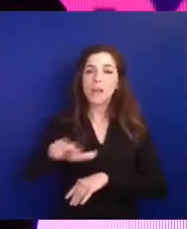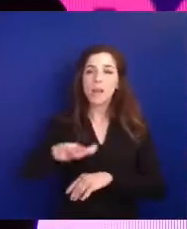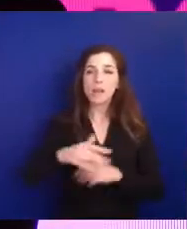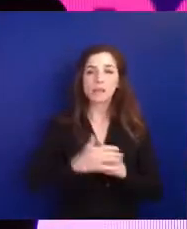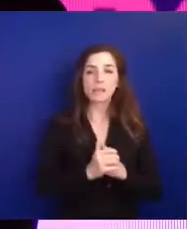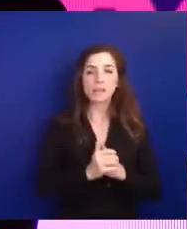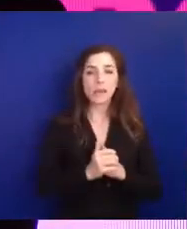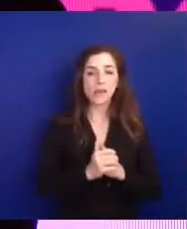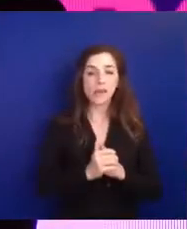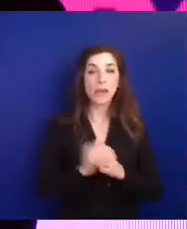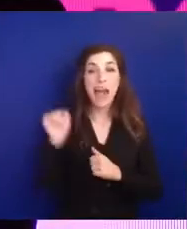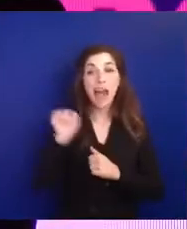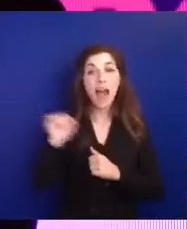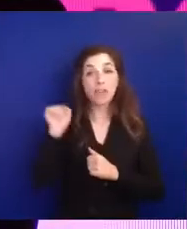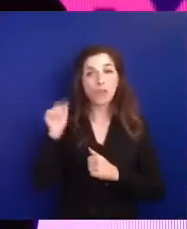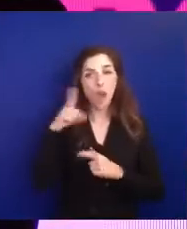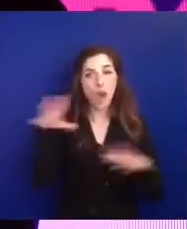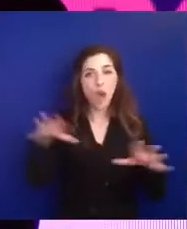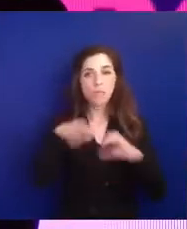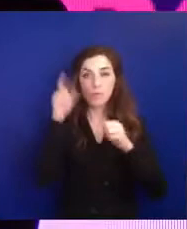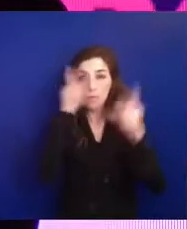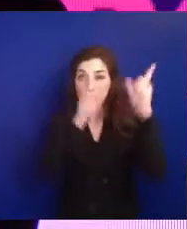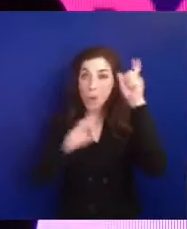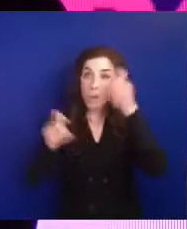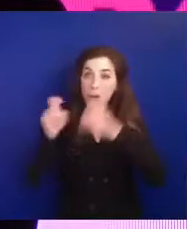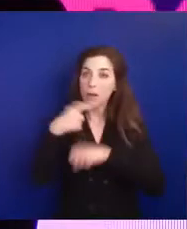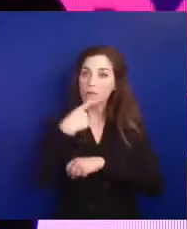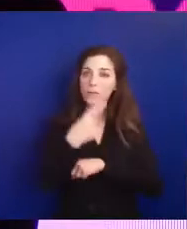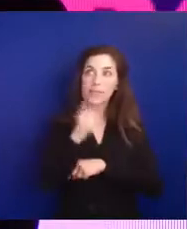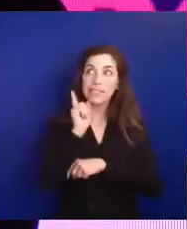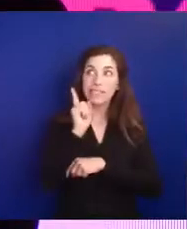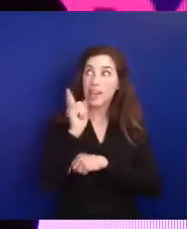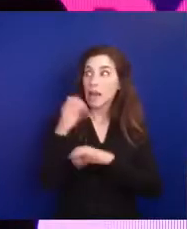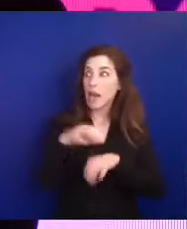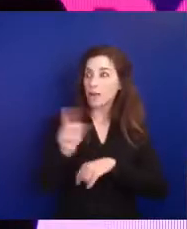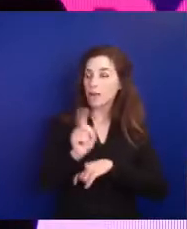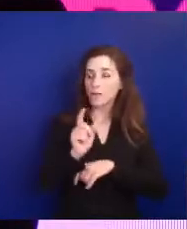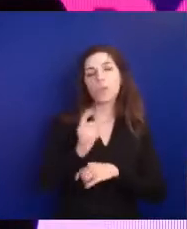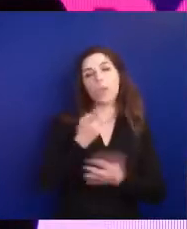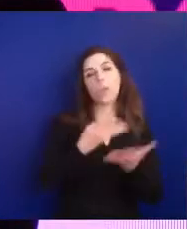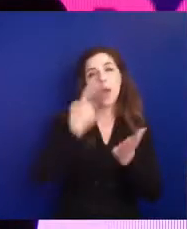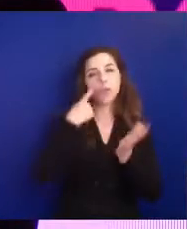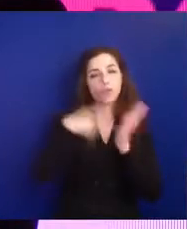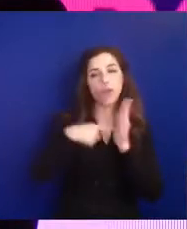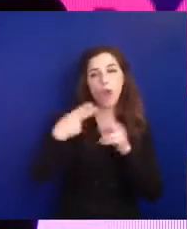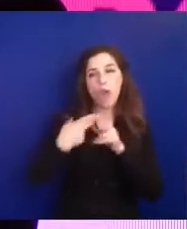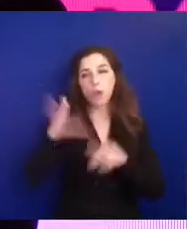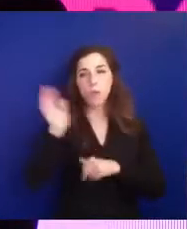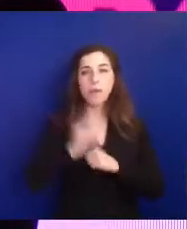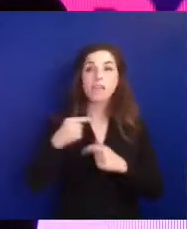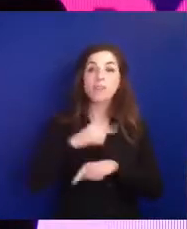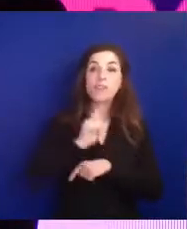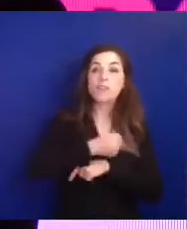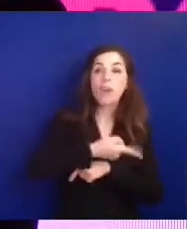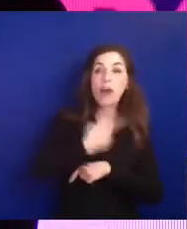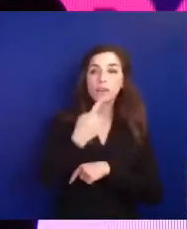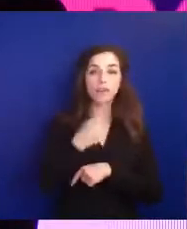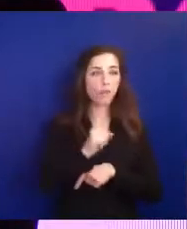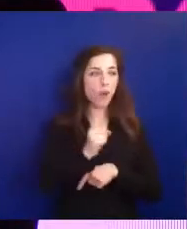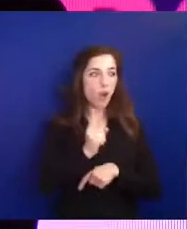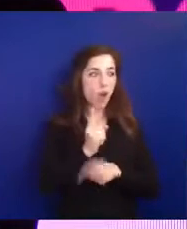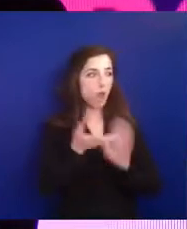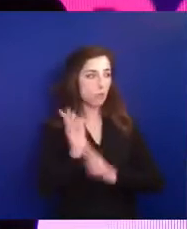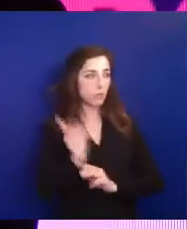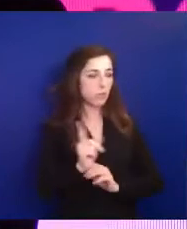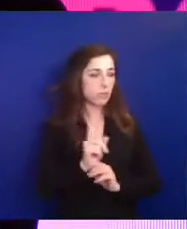preoccupato e diceva che se non arrivava nessuno allora saremmo tornati a romano i quattro gianni invece diceva di non muoversi e suggerì a d'angelo